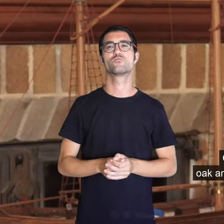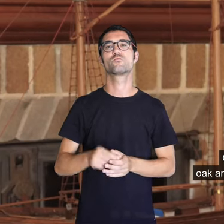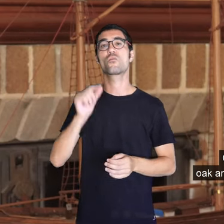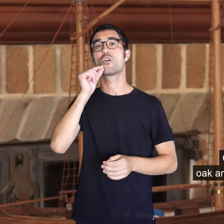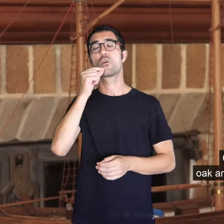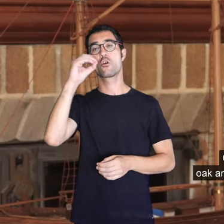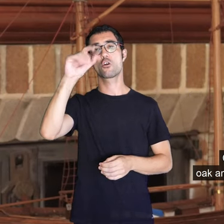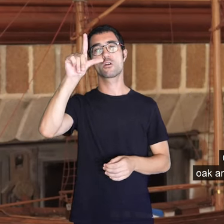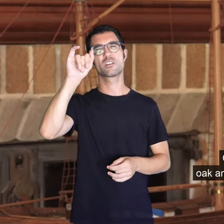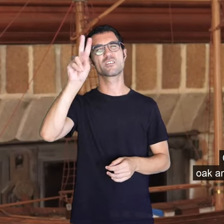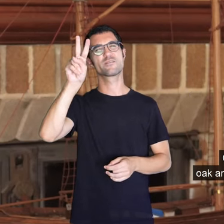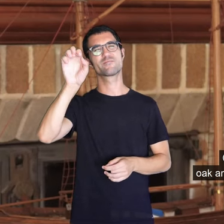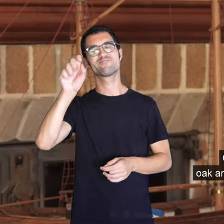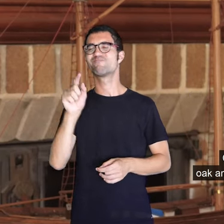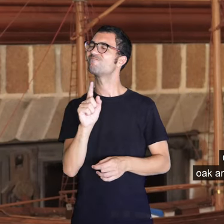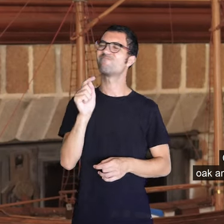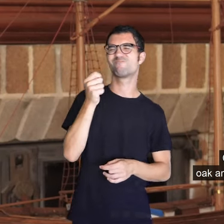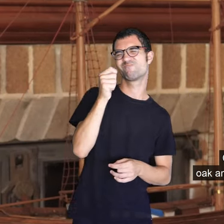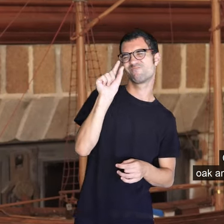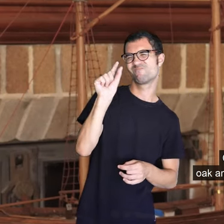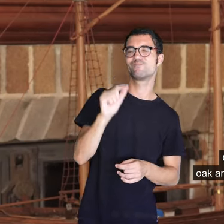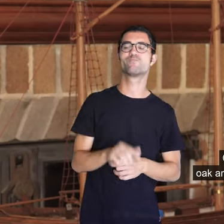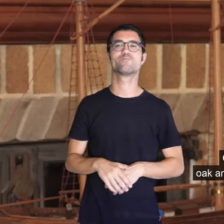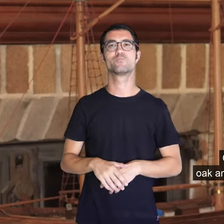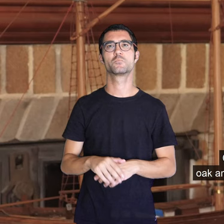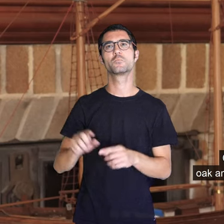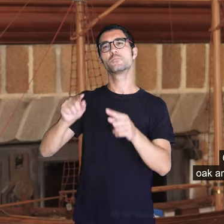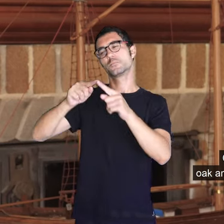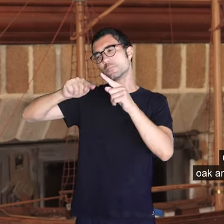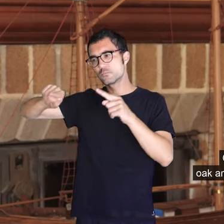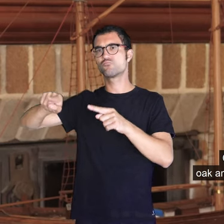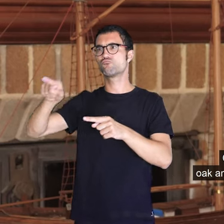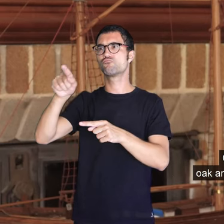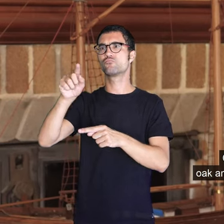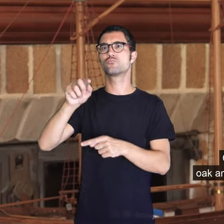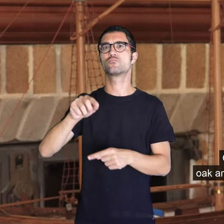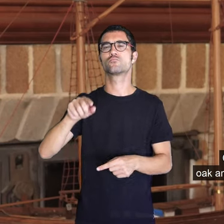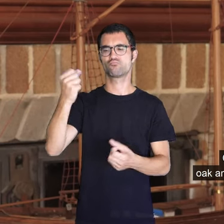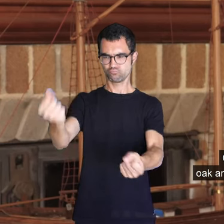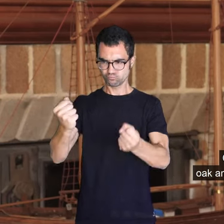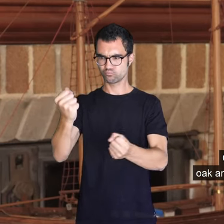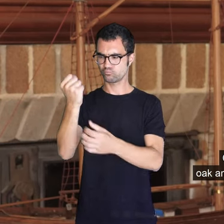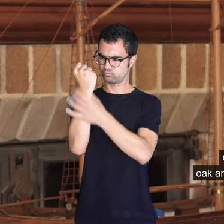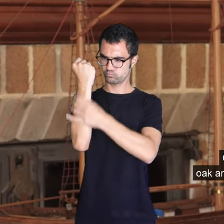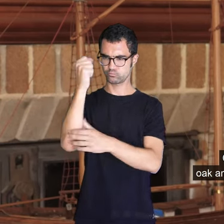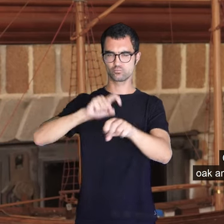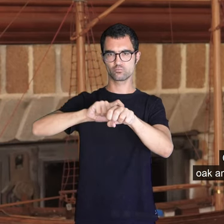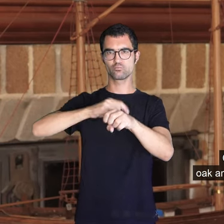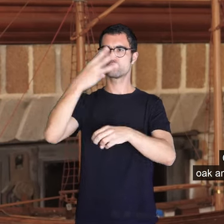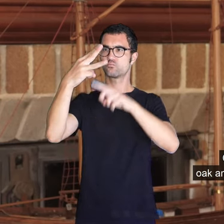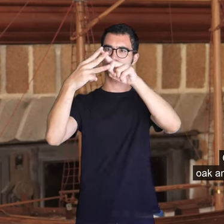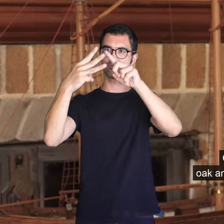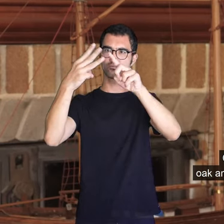l'olivera no s'empleava, però l'astre sí, l'astre és molt fort. I aquestes